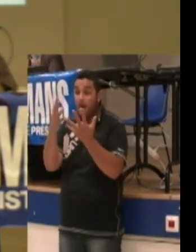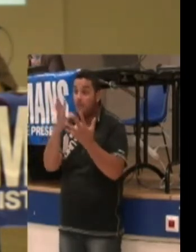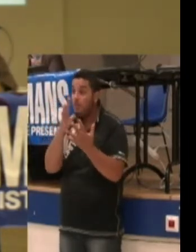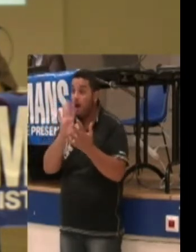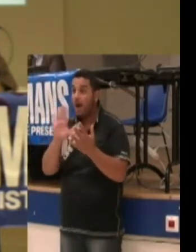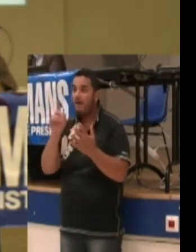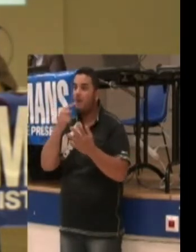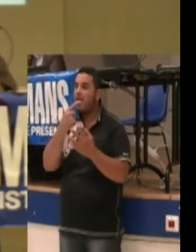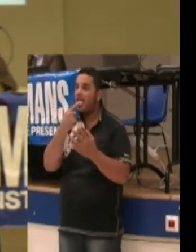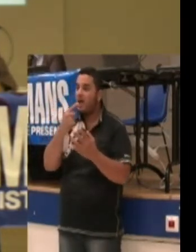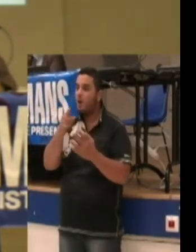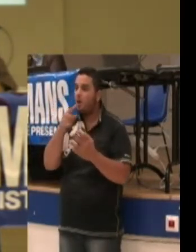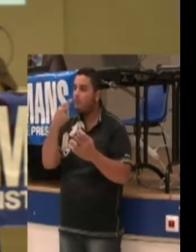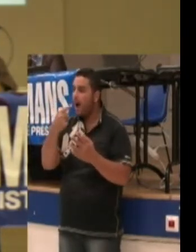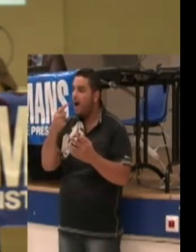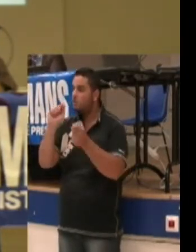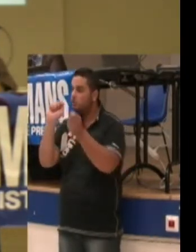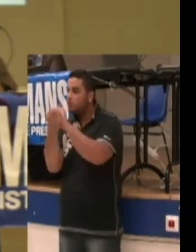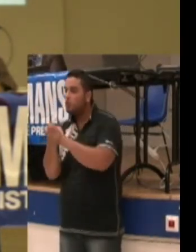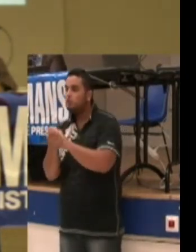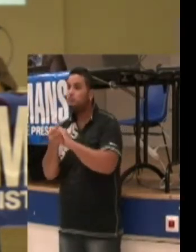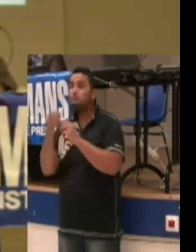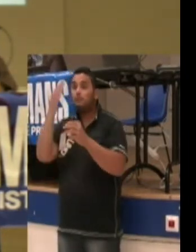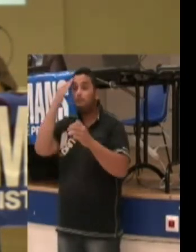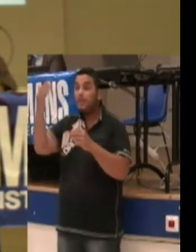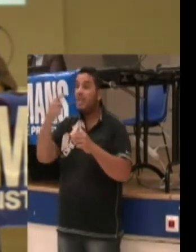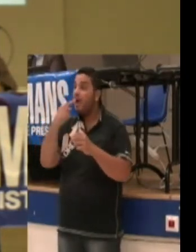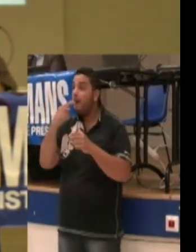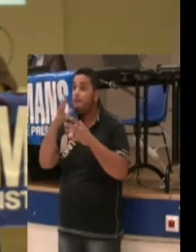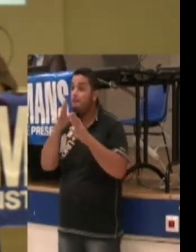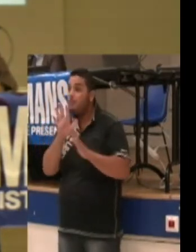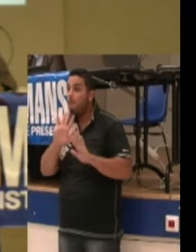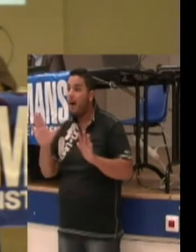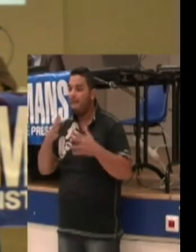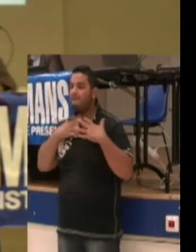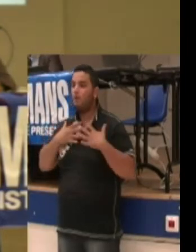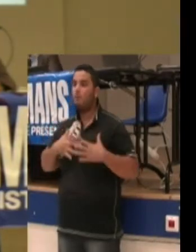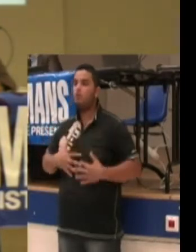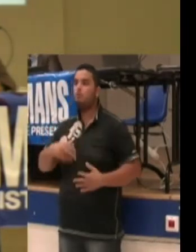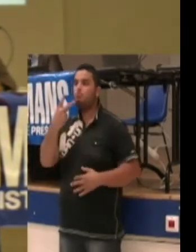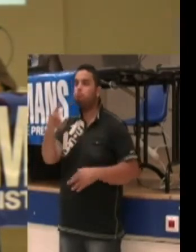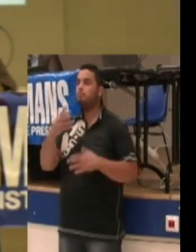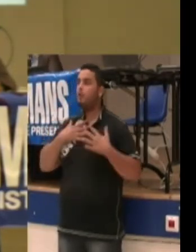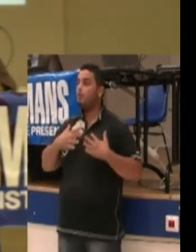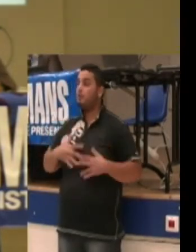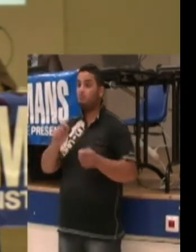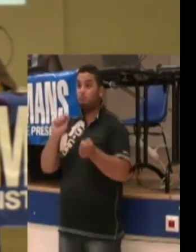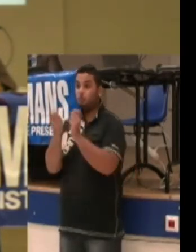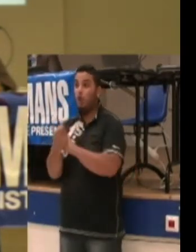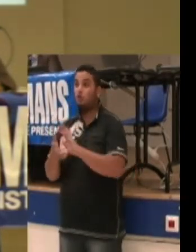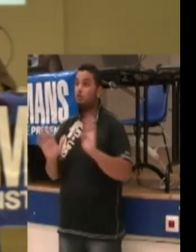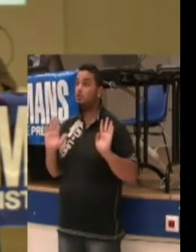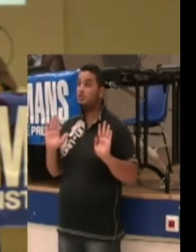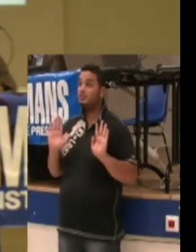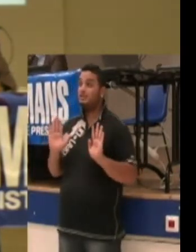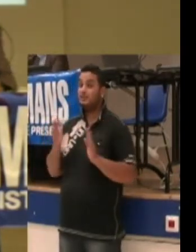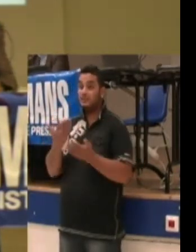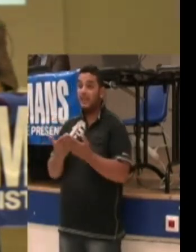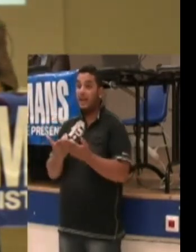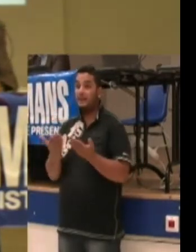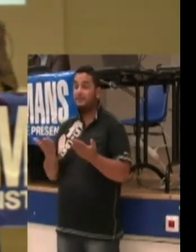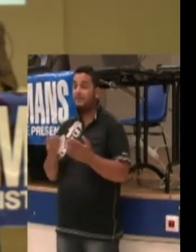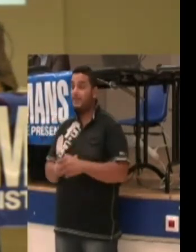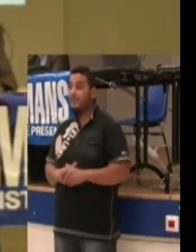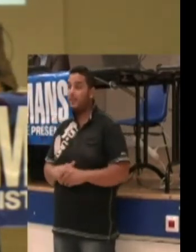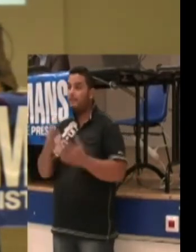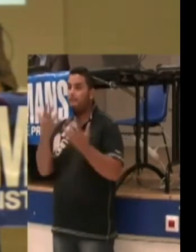cœur. Ça, c'est le degré le plus bas de la foi. Biyadi, ça veut dire quoi? Tu prends la bazooka? Non. Biyadi,